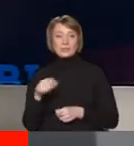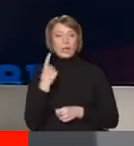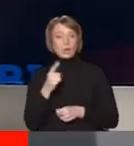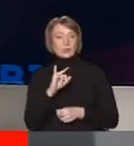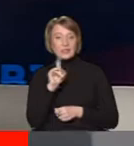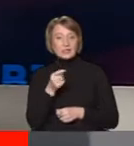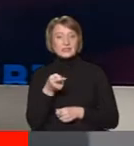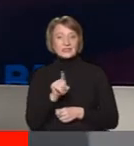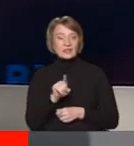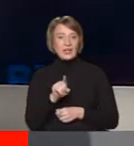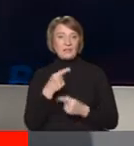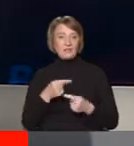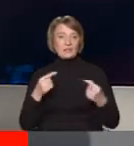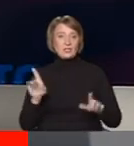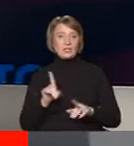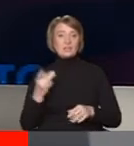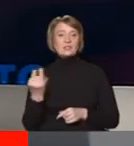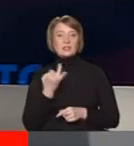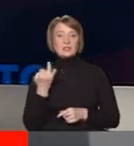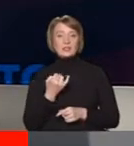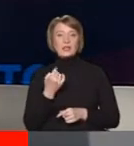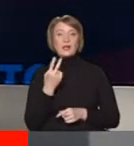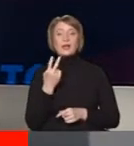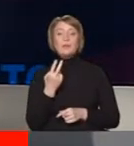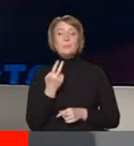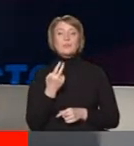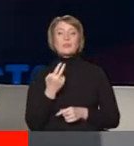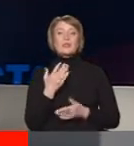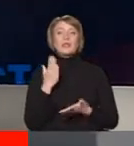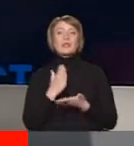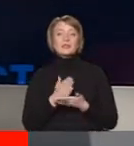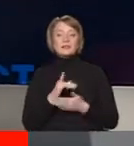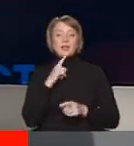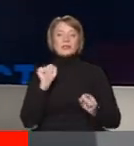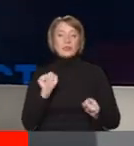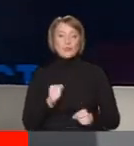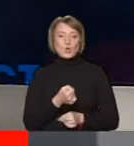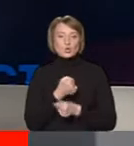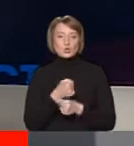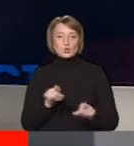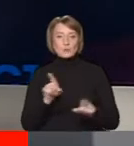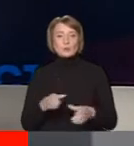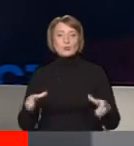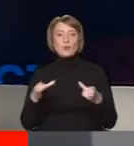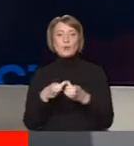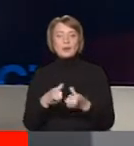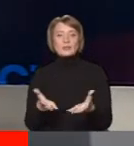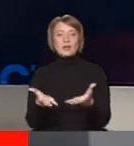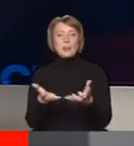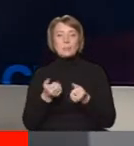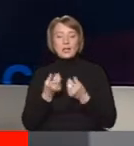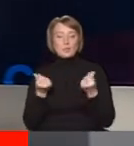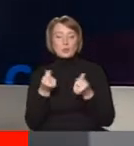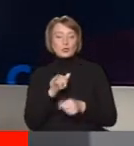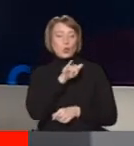речей, яке має насамперед цікавити виборця. Звідки гроші у партії? Тому що неможливо, щоб партія брала б гроші у олігархії,